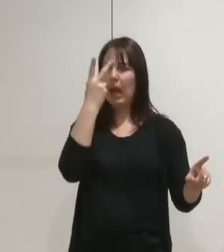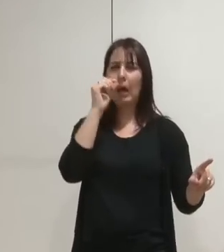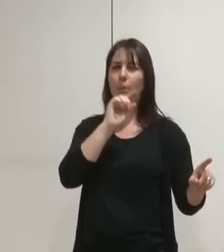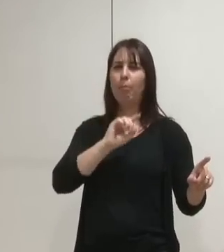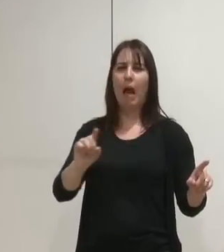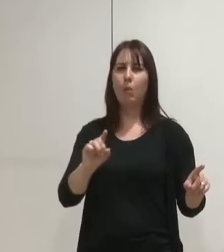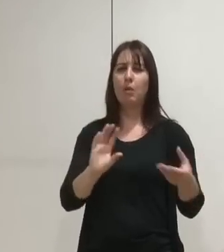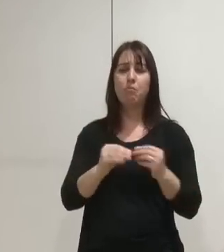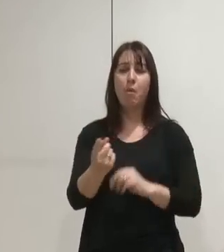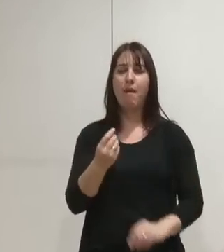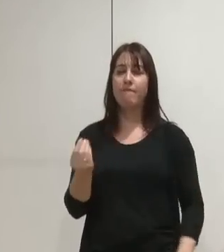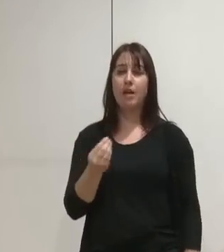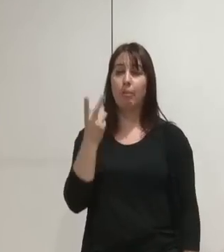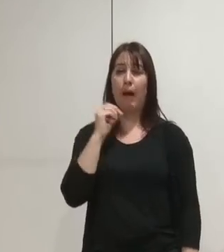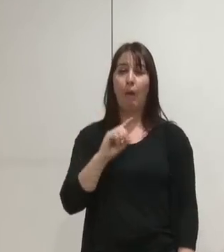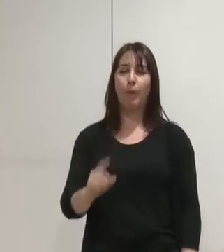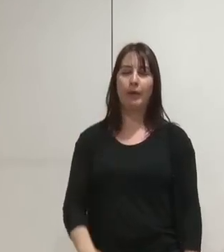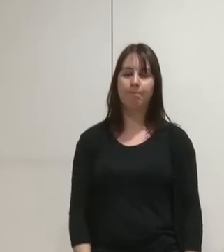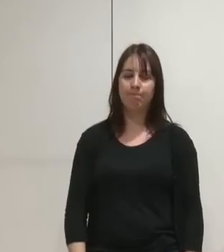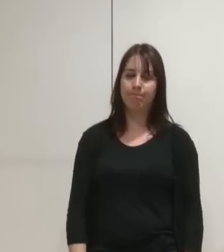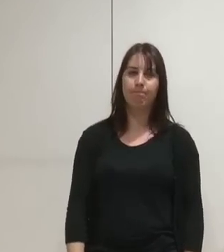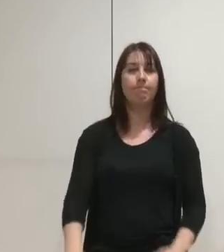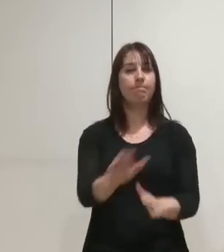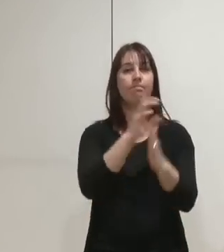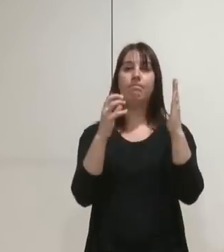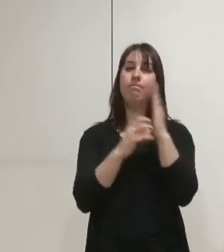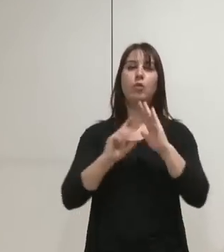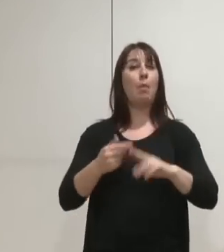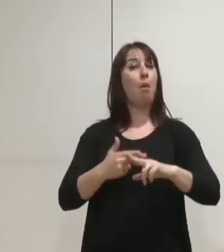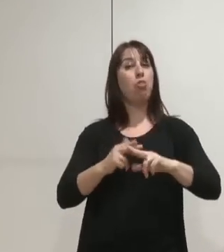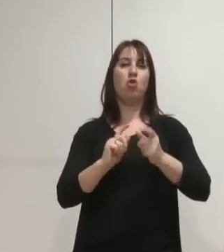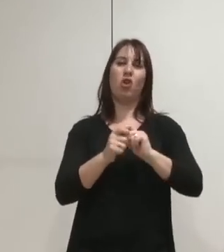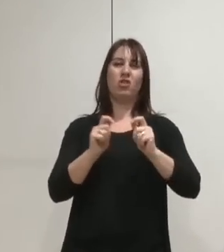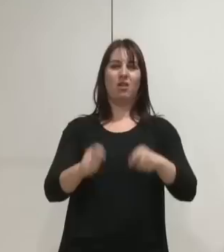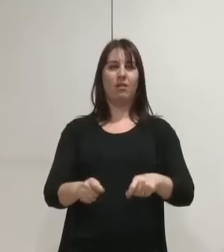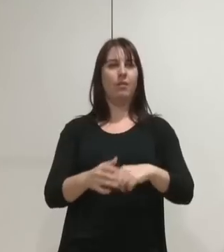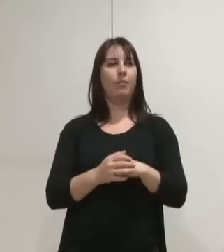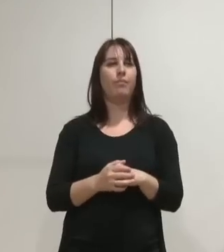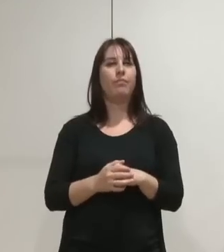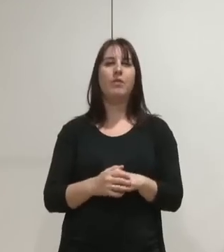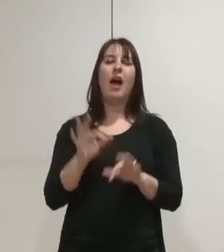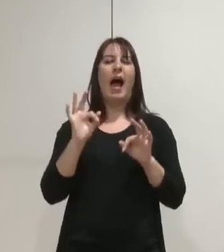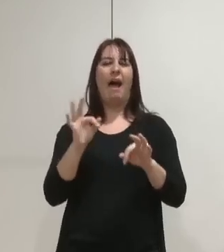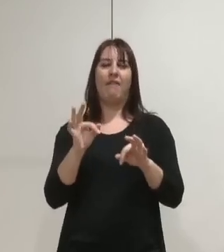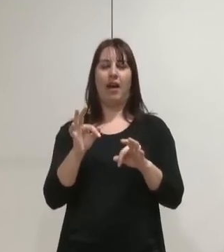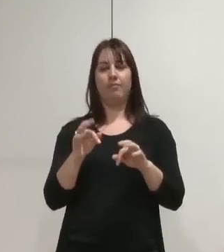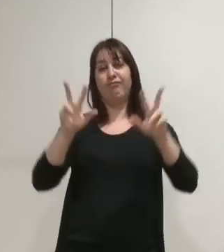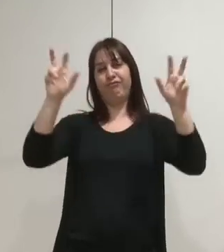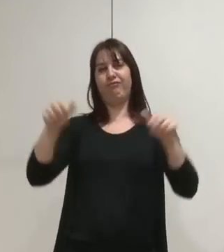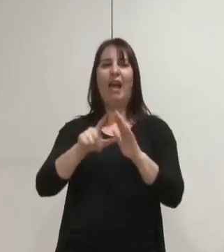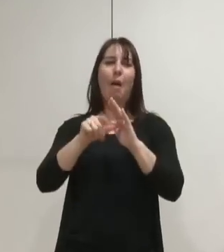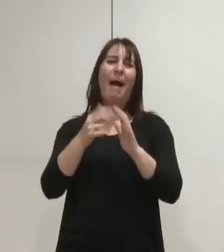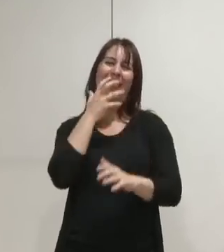difficulté du problème je crois que cette délibération devrait s'appeler aujourd'hui qui la veut la patate chaude c'est une